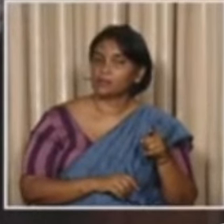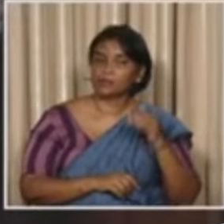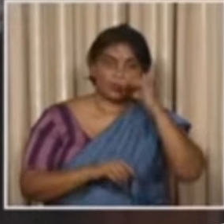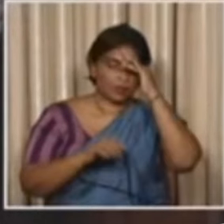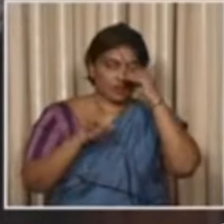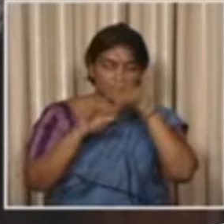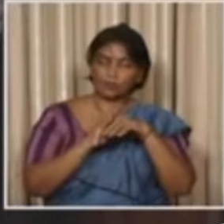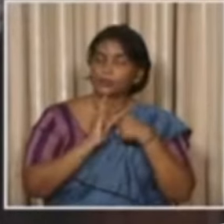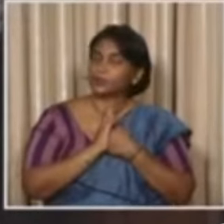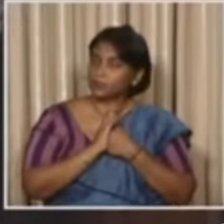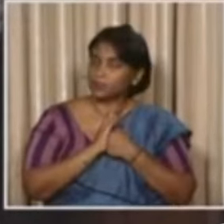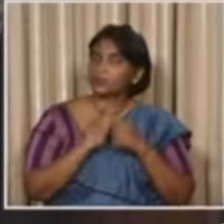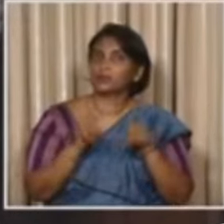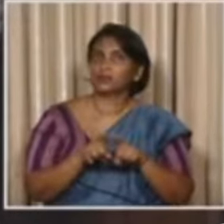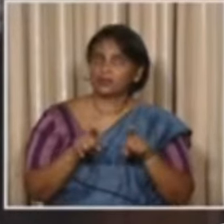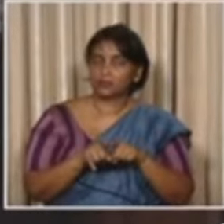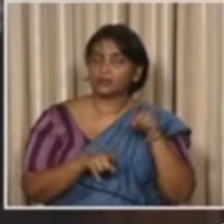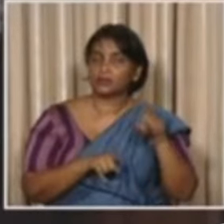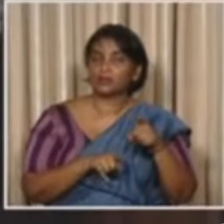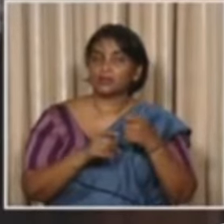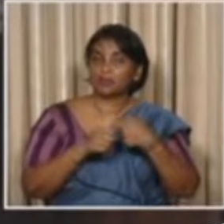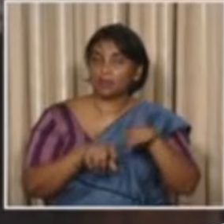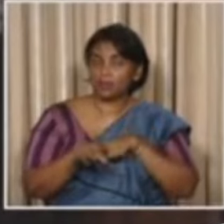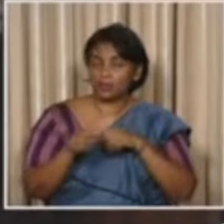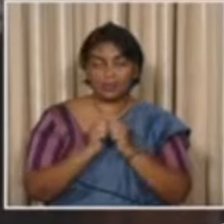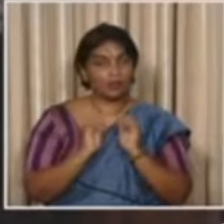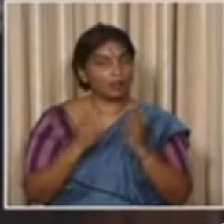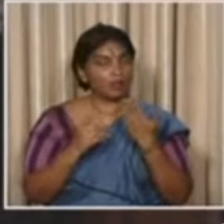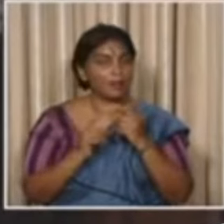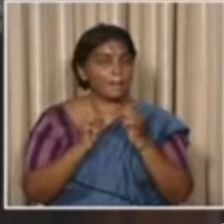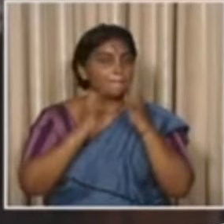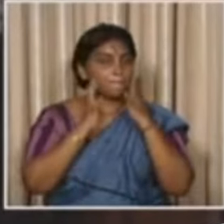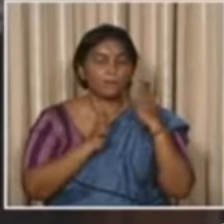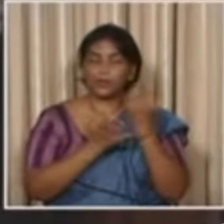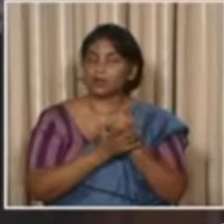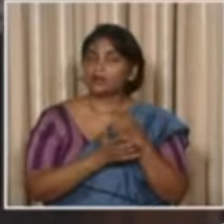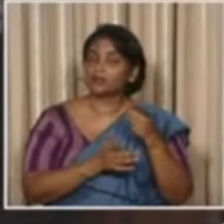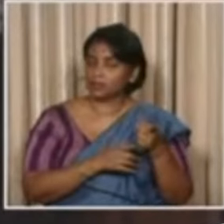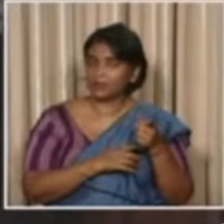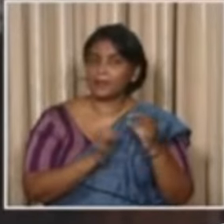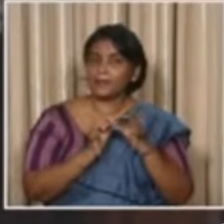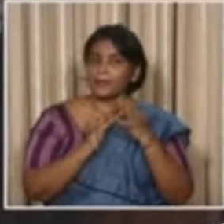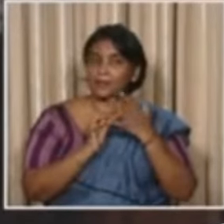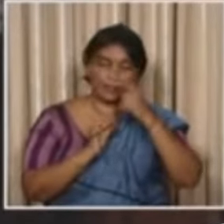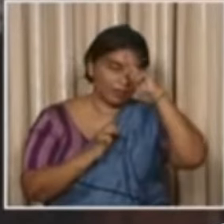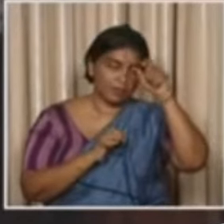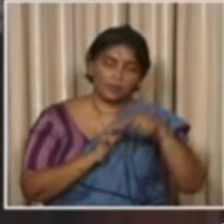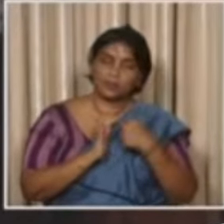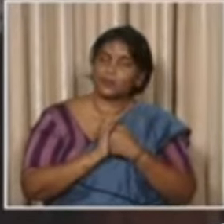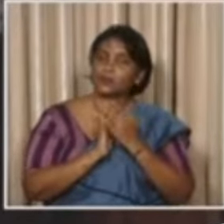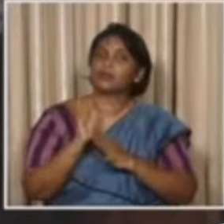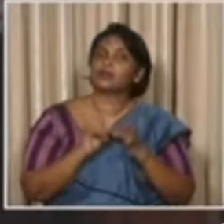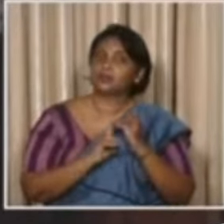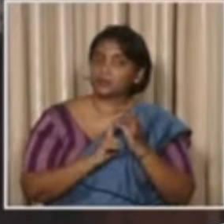නායකත්වයේ ගරු කරමින්, ඒ වගේම ඒ නිර්මාතෘ බැසිල් රාජපක්ෂ, ශ්‍රී ලංකා පොදු ජන පෙරමුණ නිර්මාතෘ බැසිල් රාජපක්ෂ ගරු හිටපු